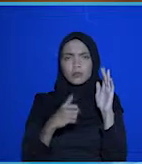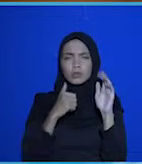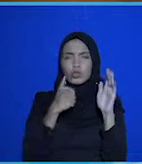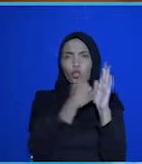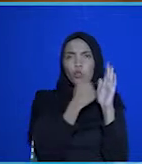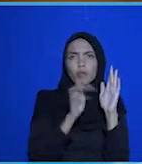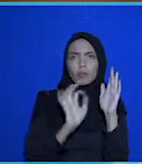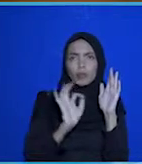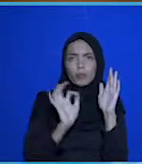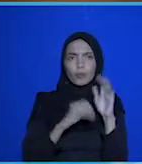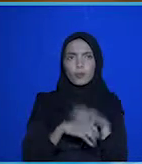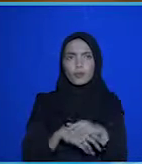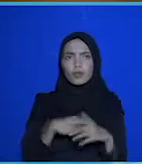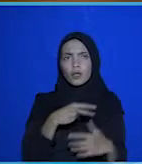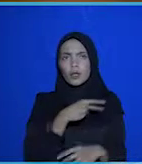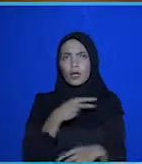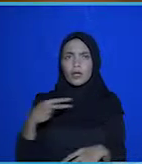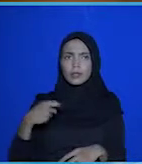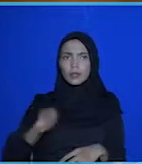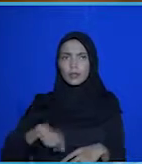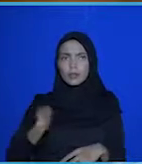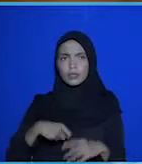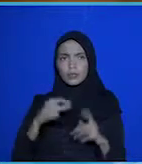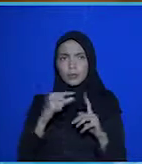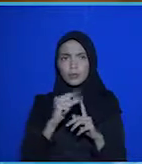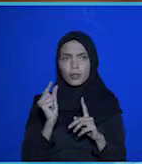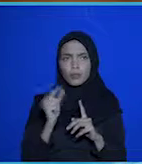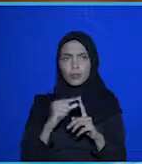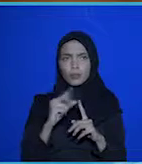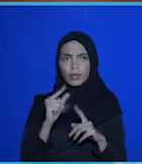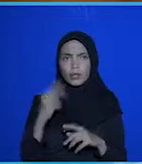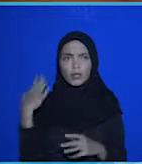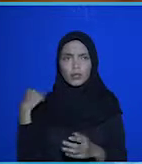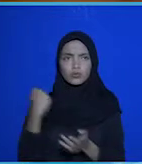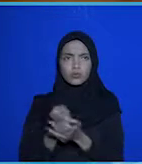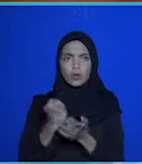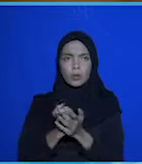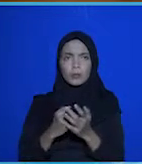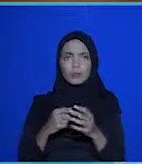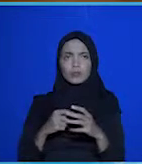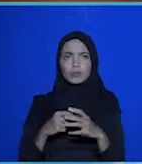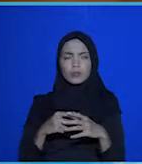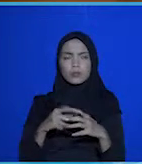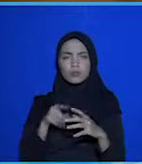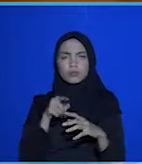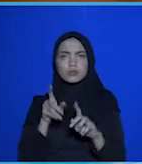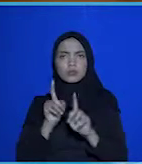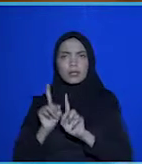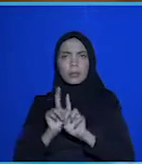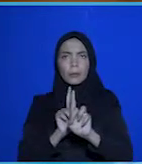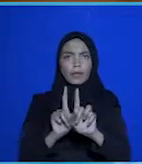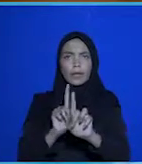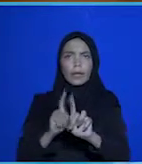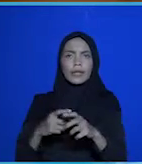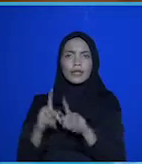ya. Makanya ya Kementerian PU yang tanggung jawab terhadap teknis itu